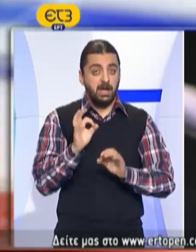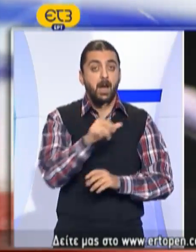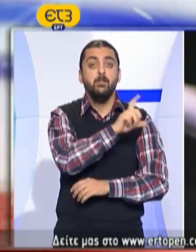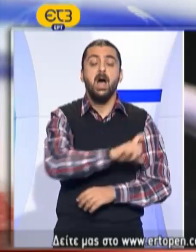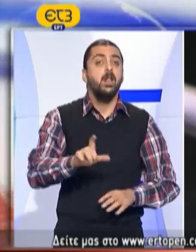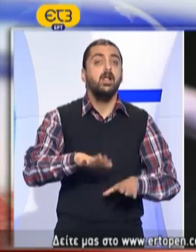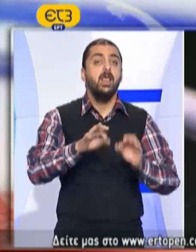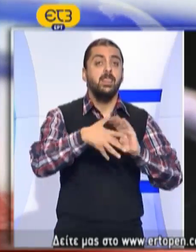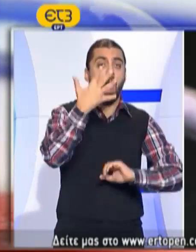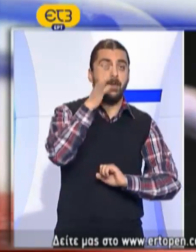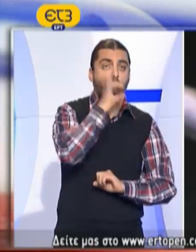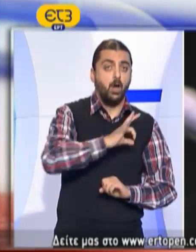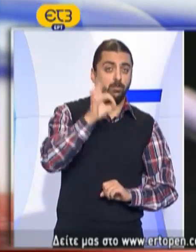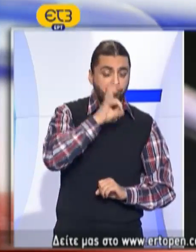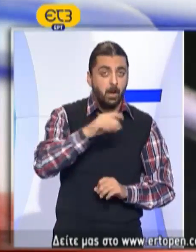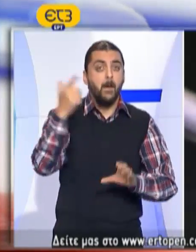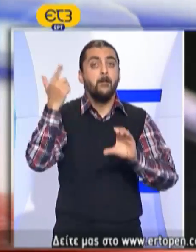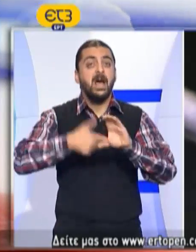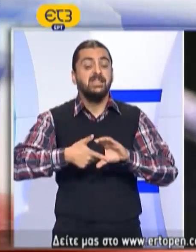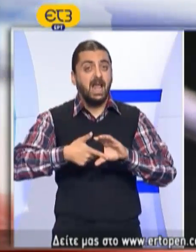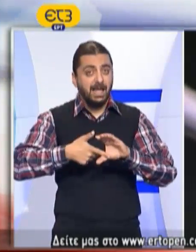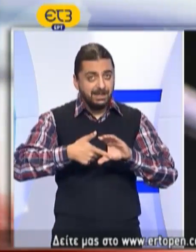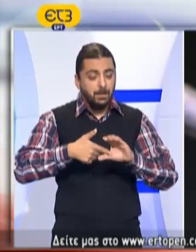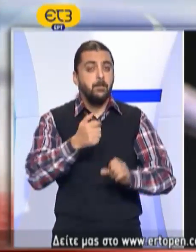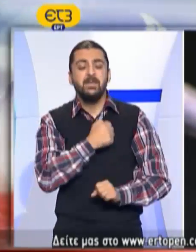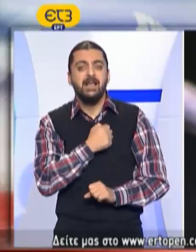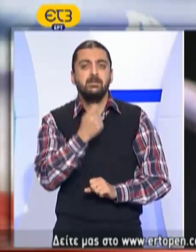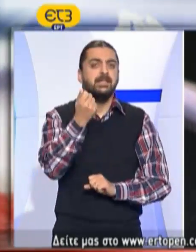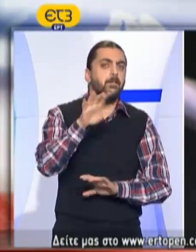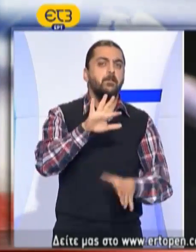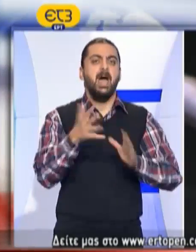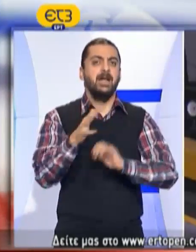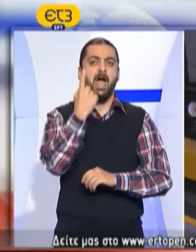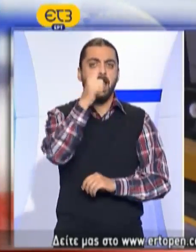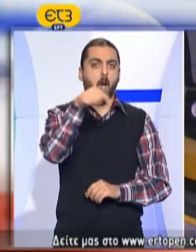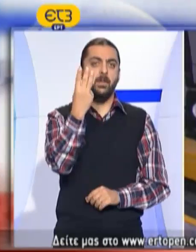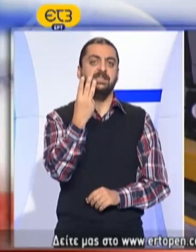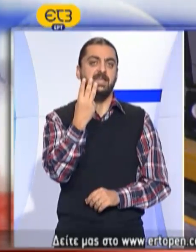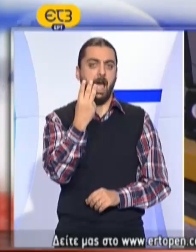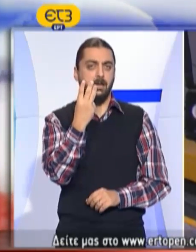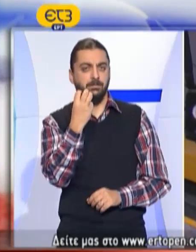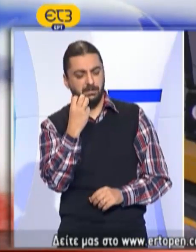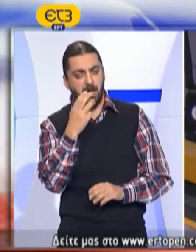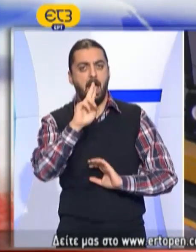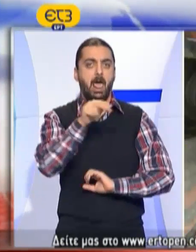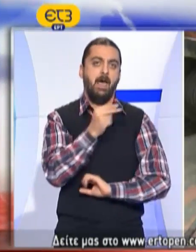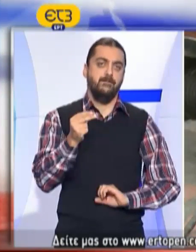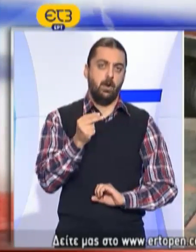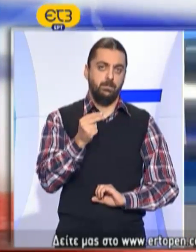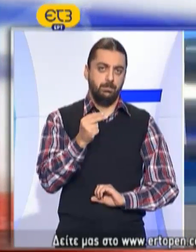στις 15 Οκτωβρίου και η τιμή του πετρελαίου, σύμφωνα με τις εκτιμήσεις του κλάδου, αναμένεται περίπου στο 1,30 ευρώ το